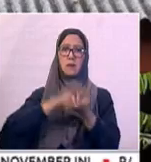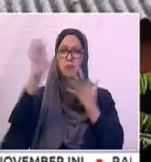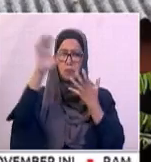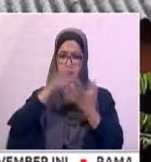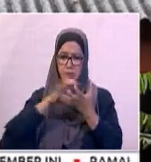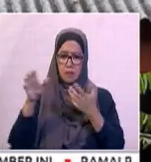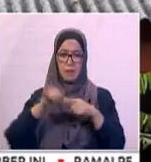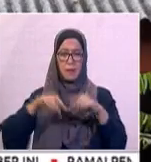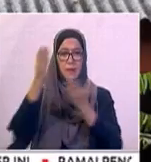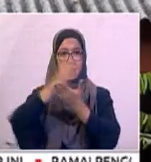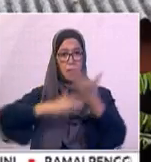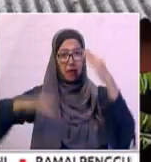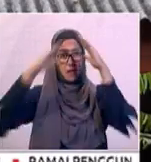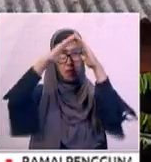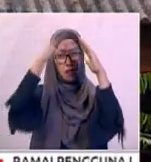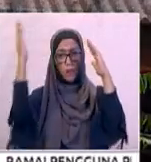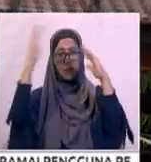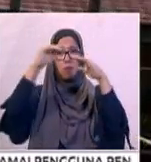siling.